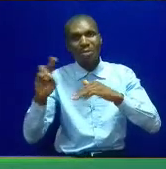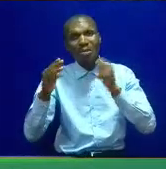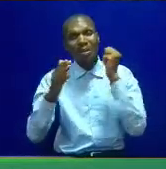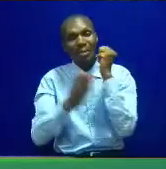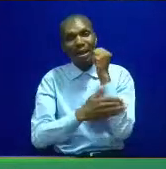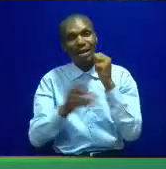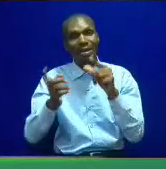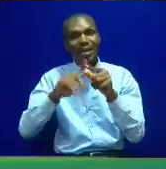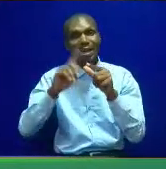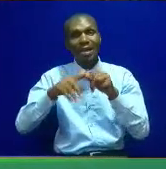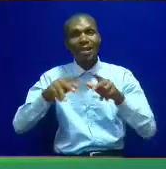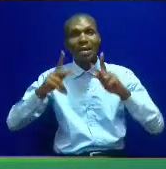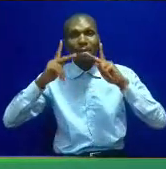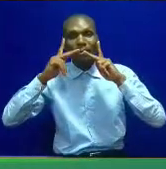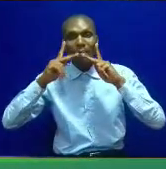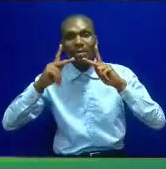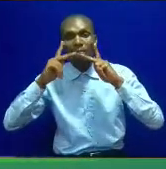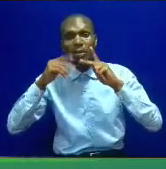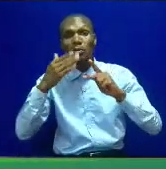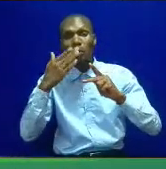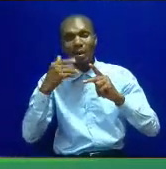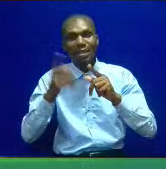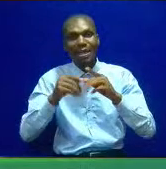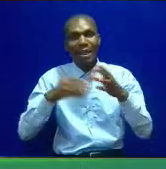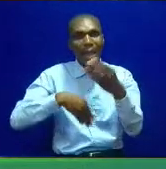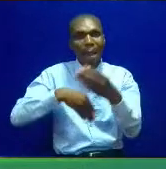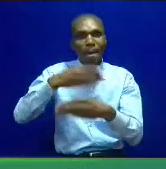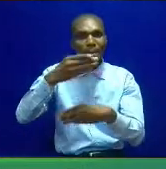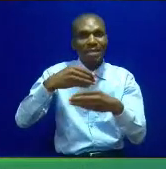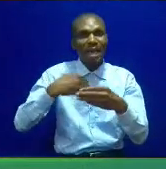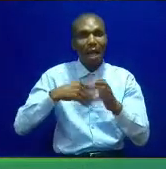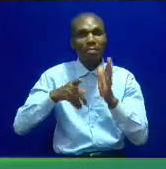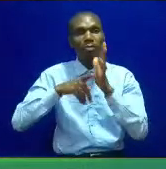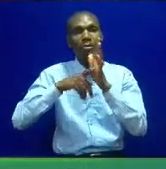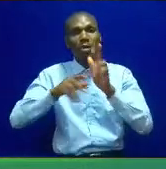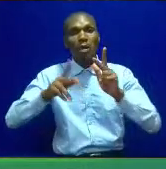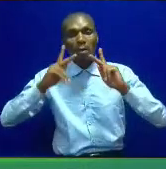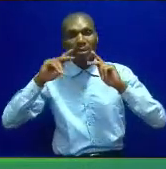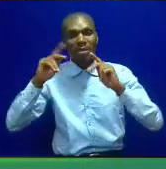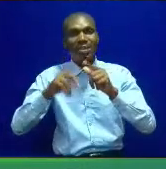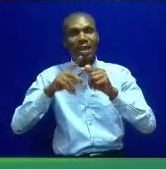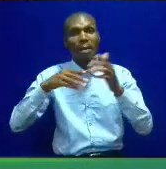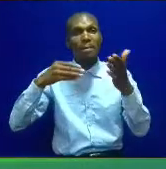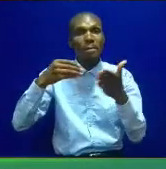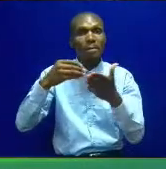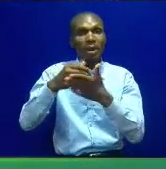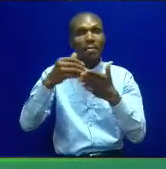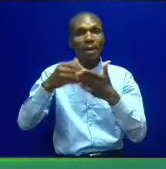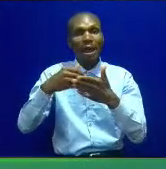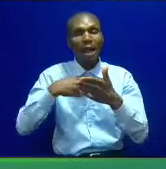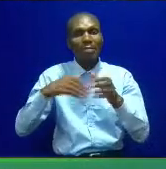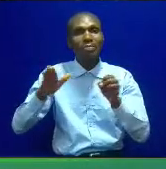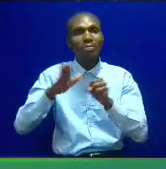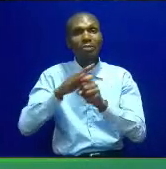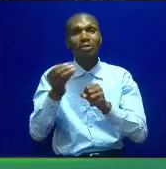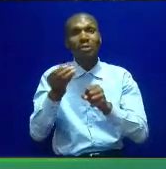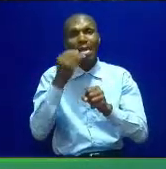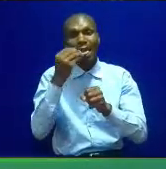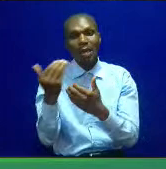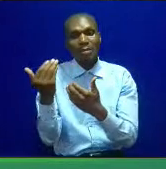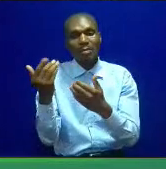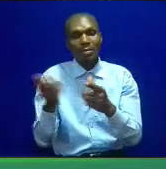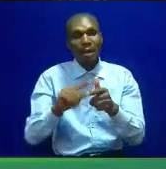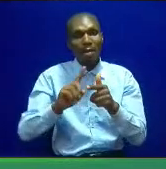omorembe ndotayetiga asinyinge ebiasara biaito tonyora omorembe ntobwate chibesisa ine turaragereria abana gendekere